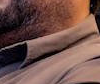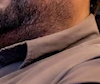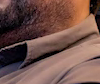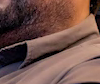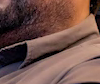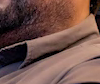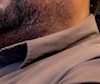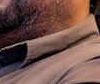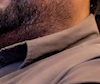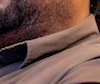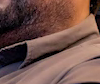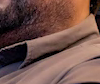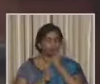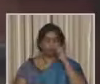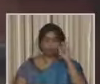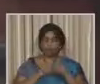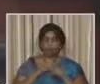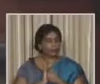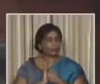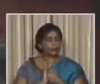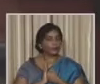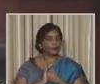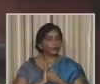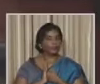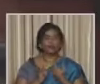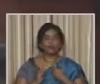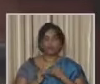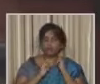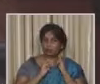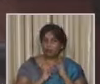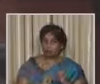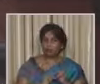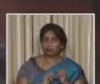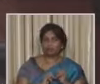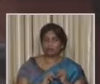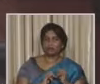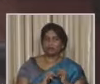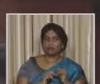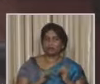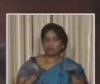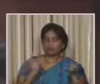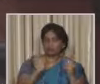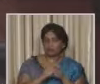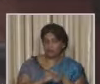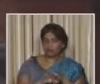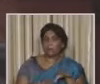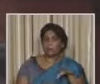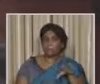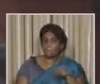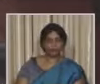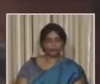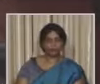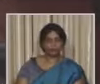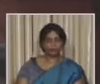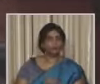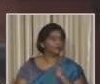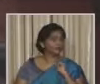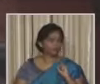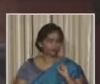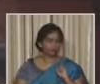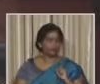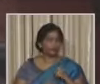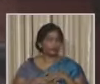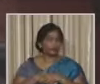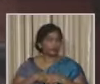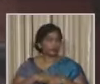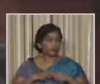நாட்டில் இருக்கின்ற ஒவ்வொரு பிரஜைக்கும் இருக்கின்ற பயபக்தியை குற்றவாளிகளை மூடிவிடுவதற்கான போர்வையாக பாவிக்க முயற்சி செய்தார்.